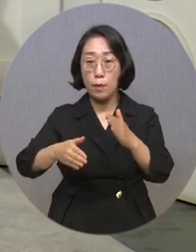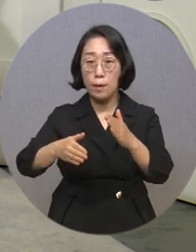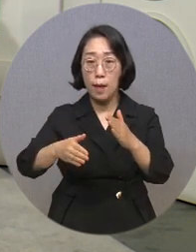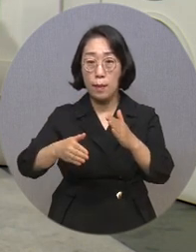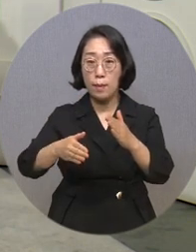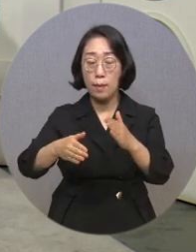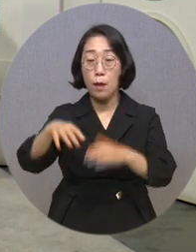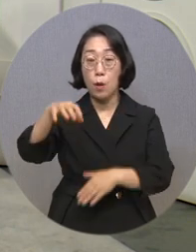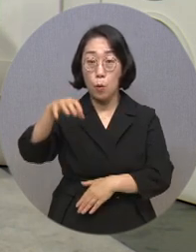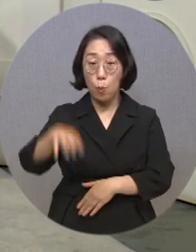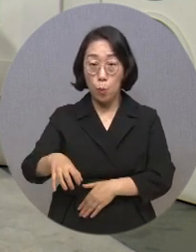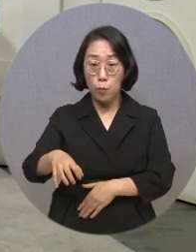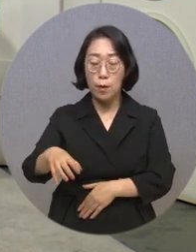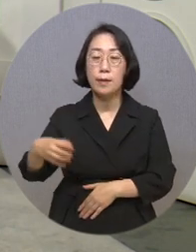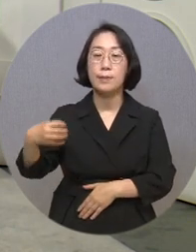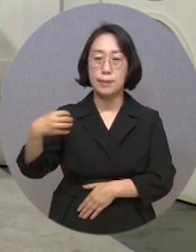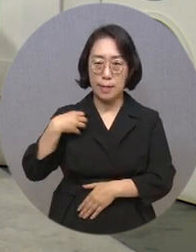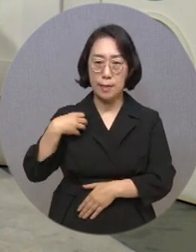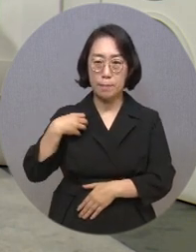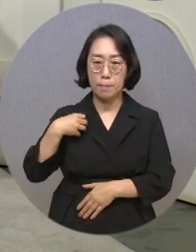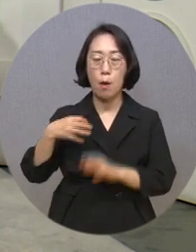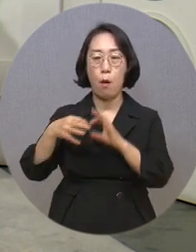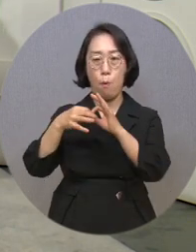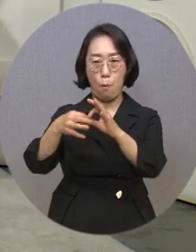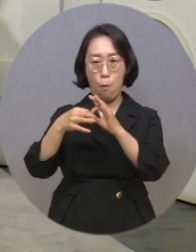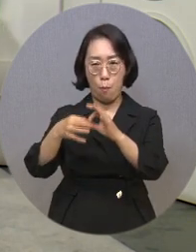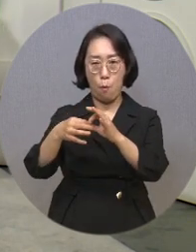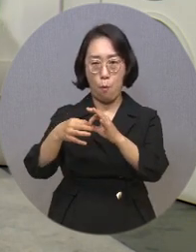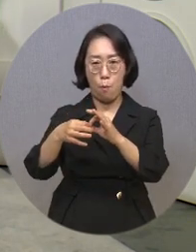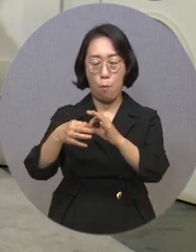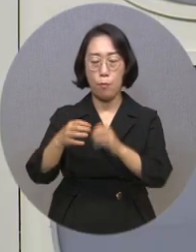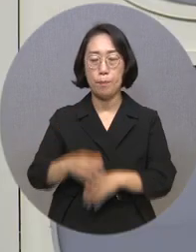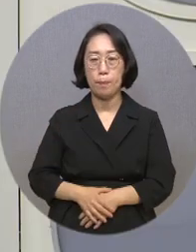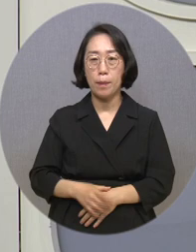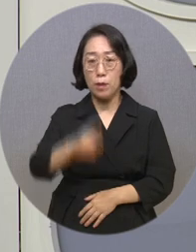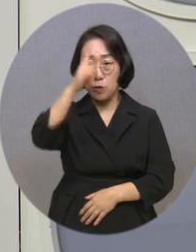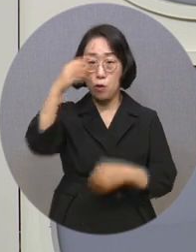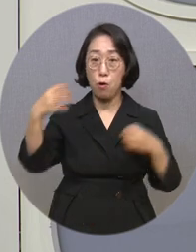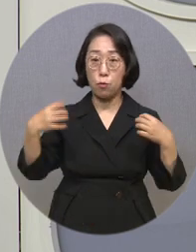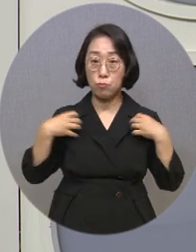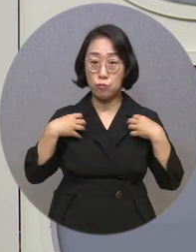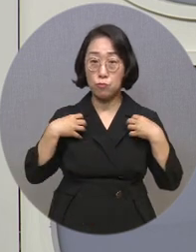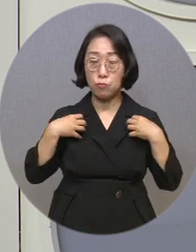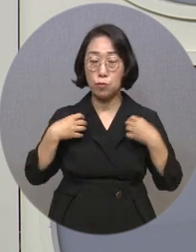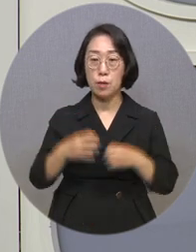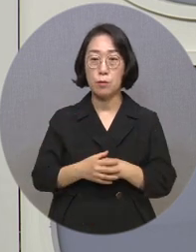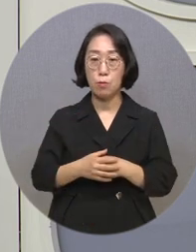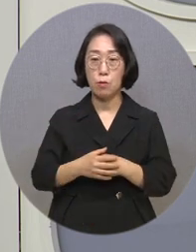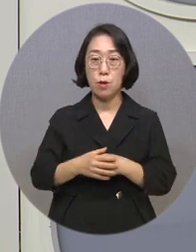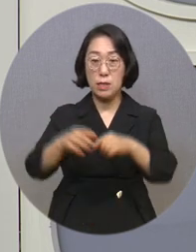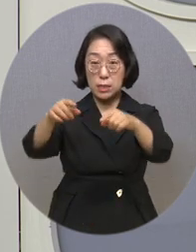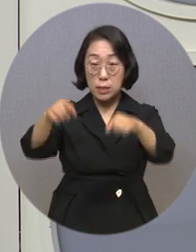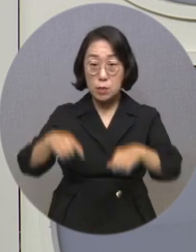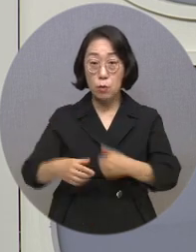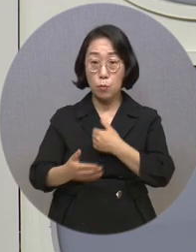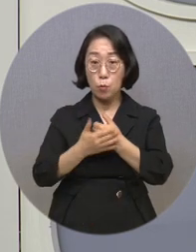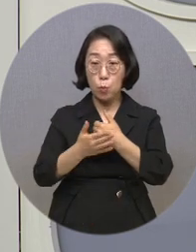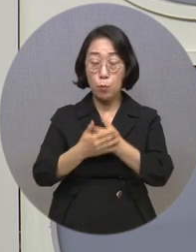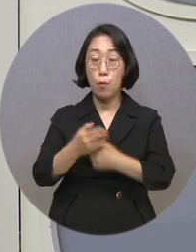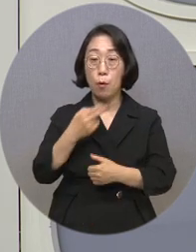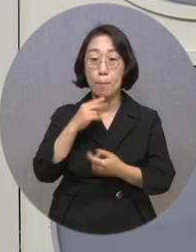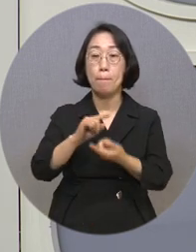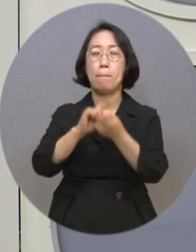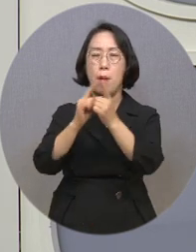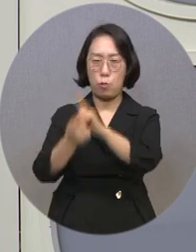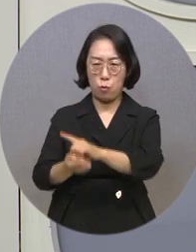시설은 건강관리공단으로 넘어가면서 이제 정부에서 지원을 해주지도 않고 그리고 또